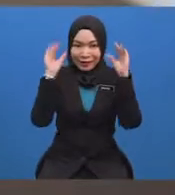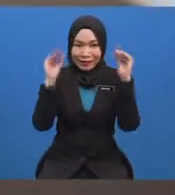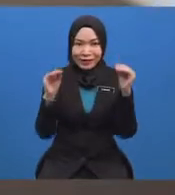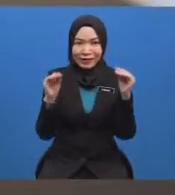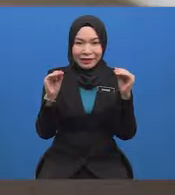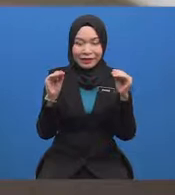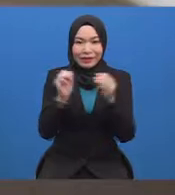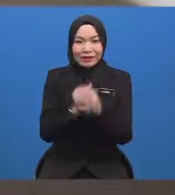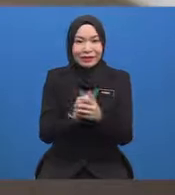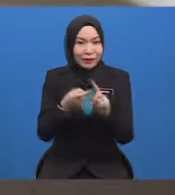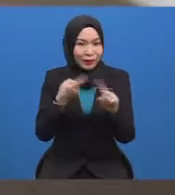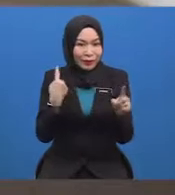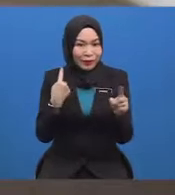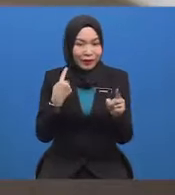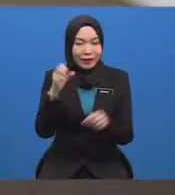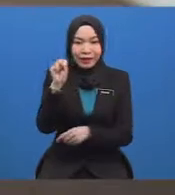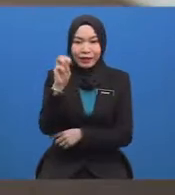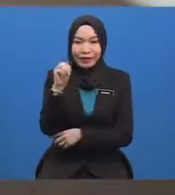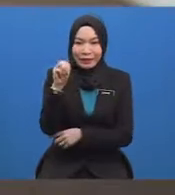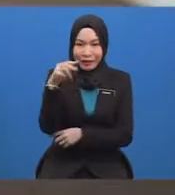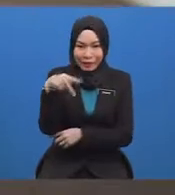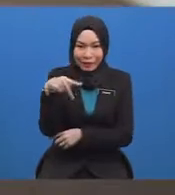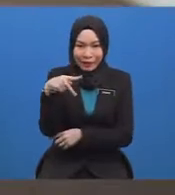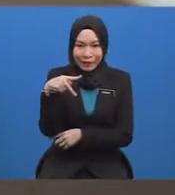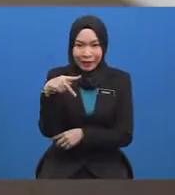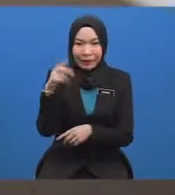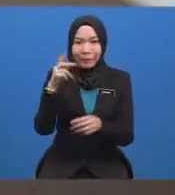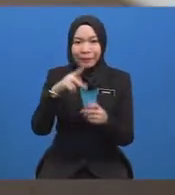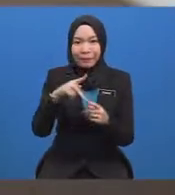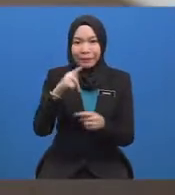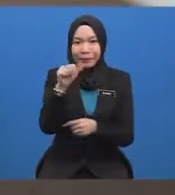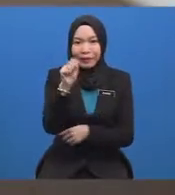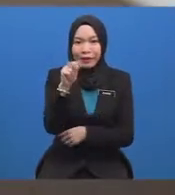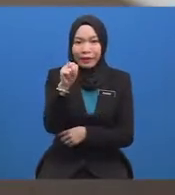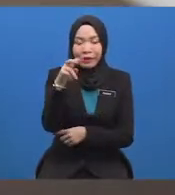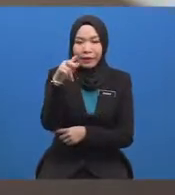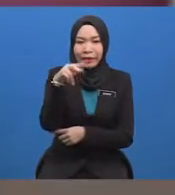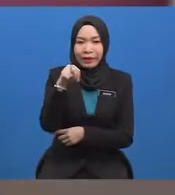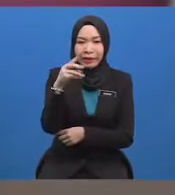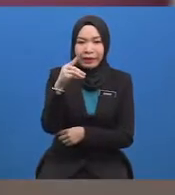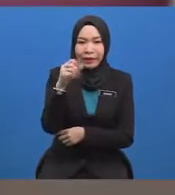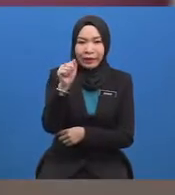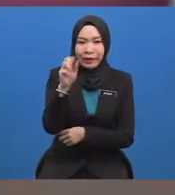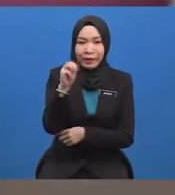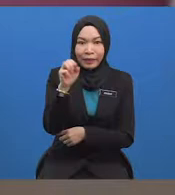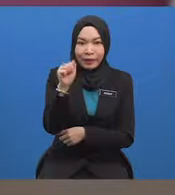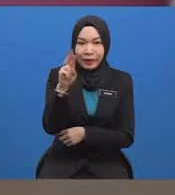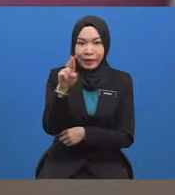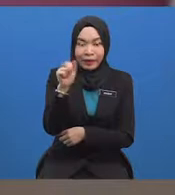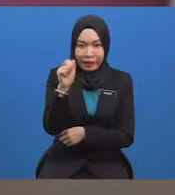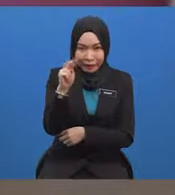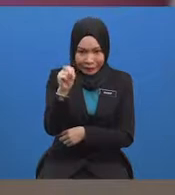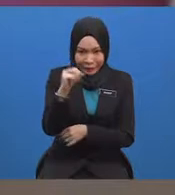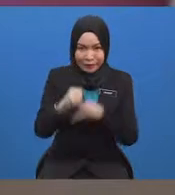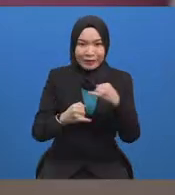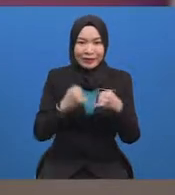Bali subramanyam dari SMK pandamaran Jaya Pelabuhan Klang ndak